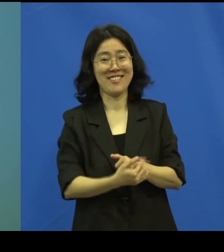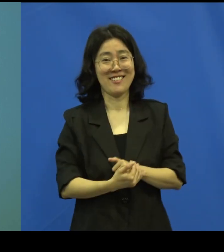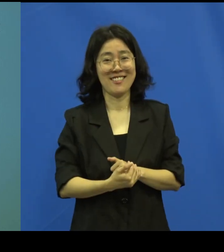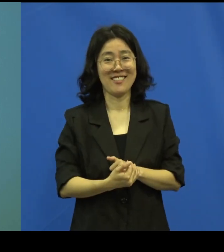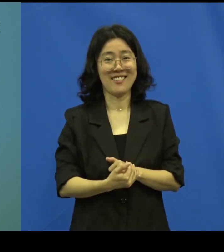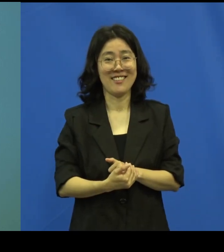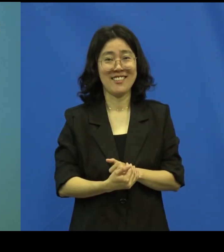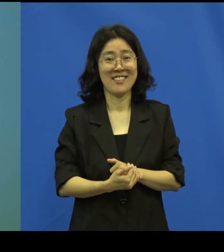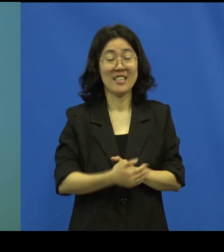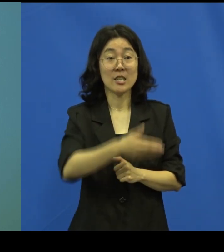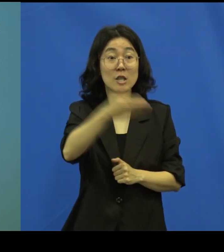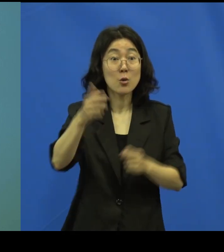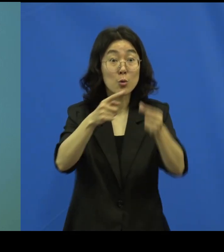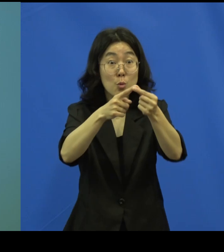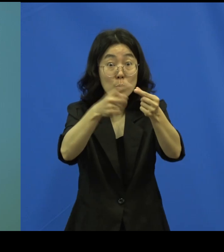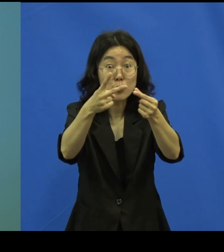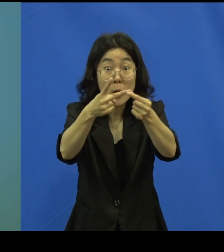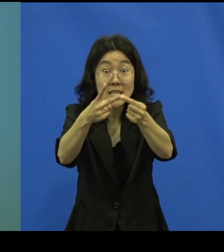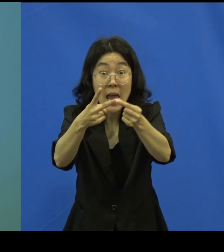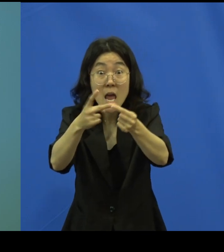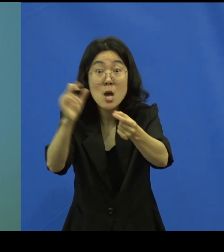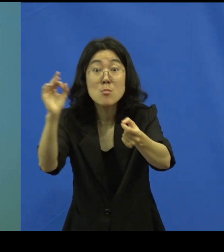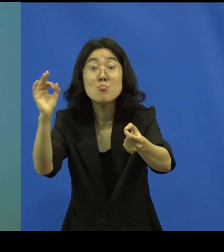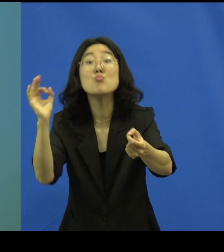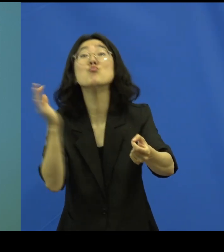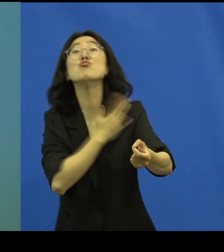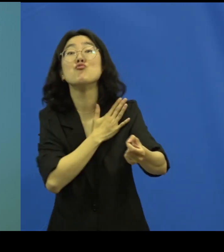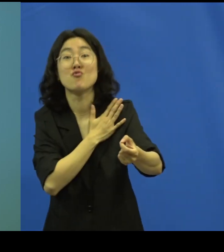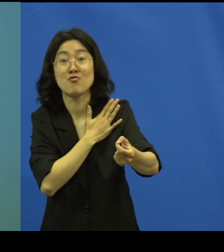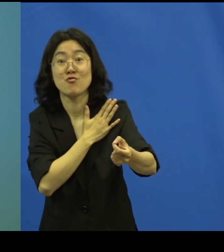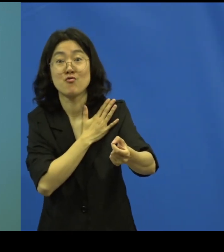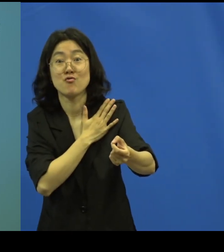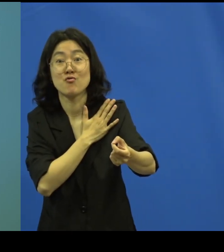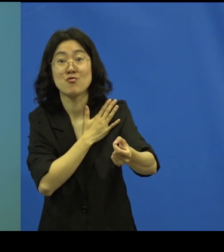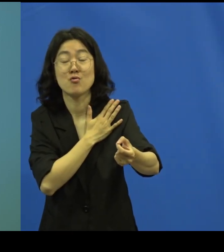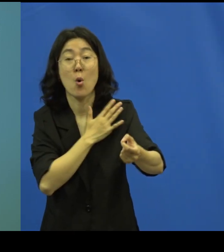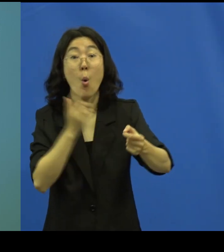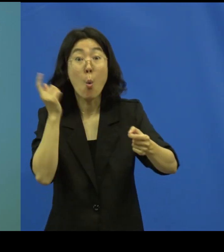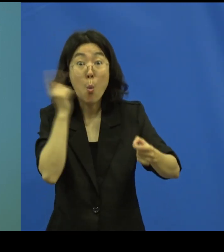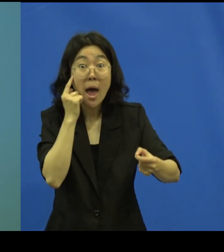그분은 부이시다. 그죠? 우주의 모든 것이 그분의 소유다.